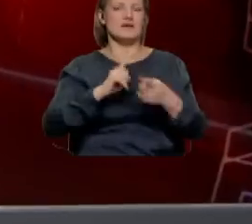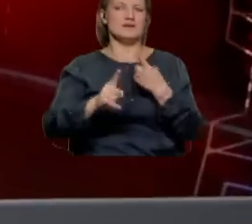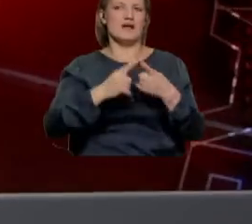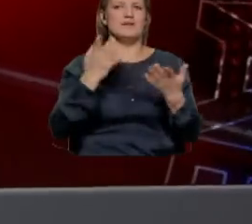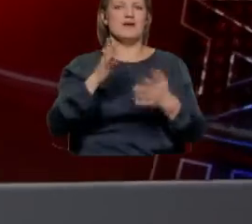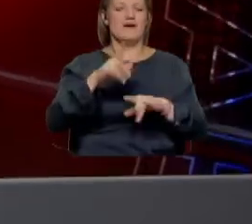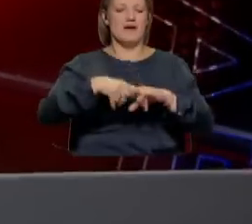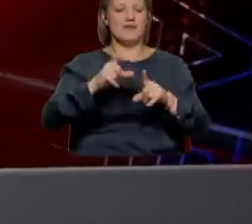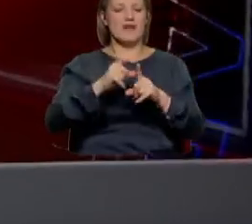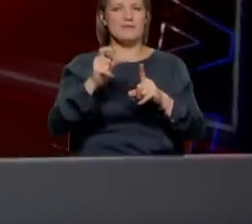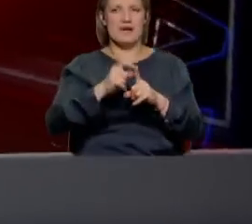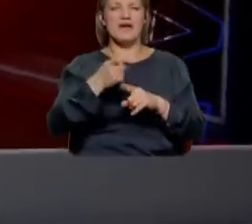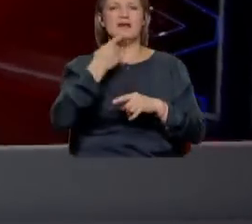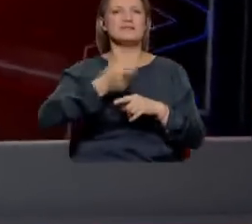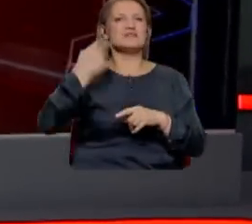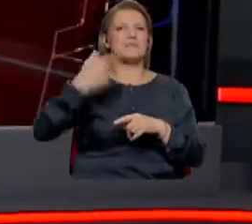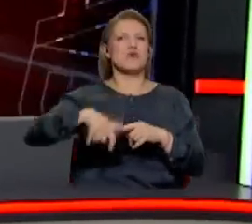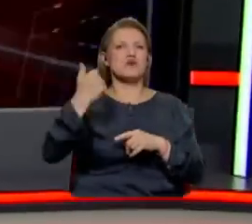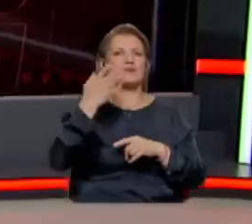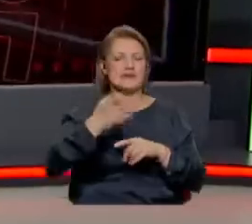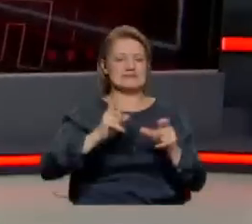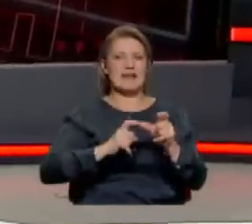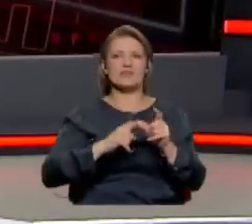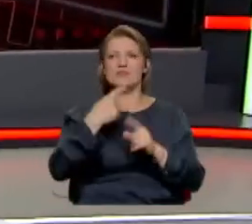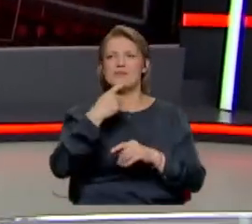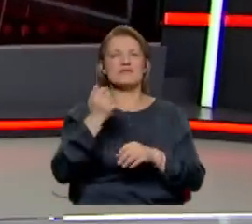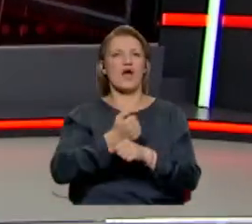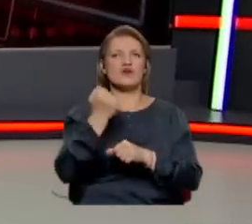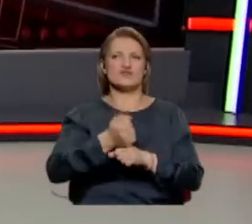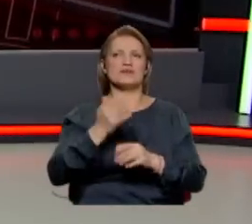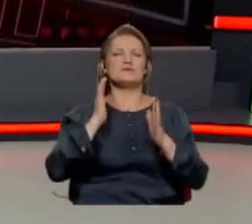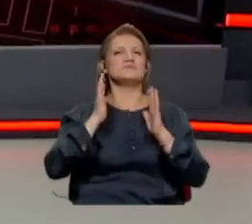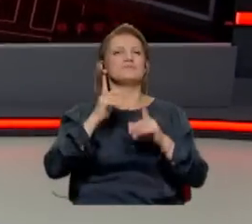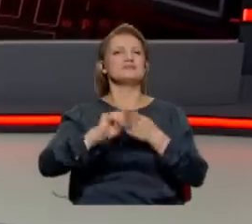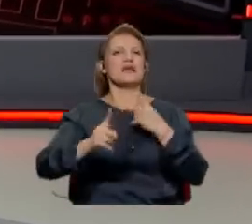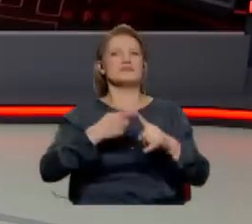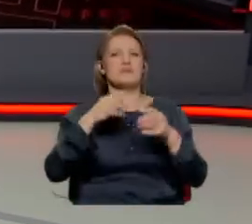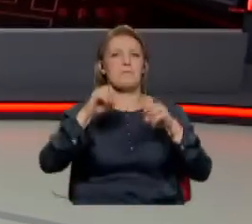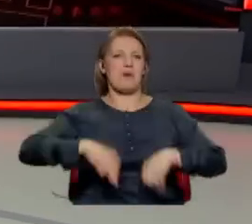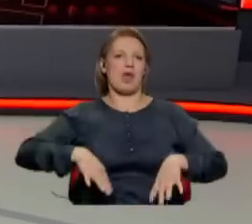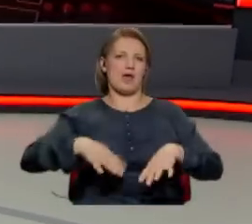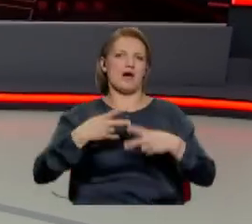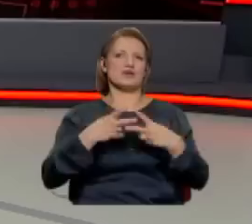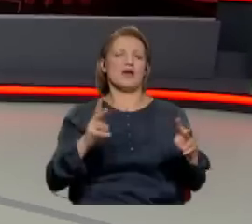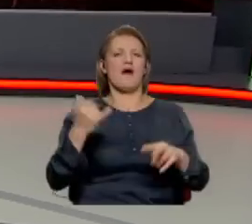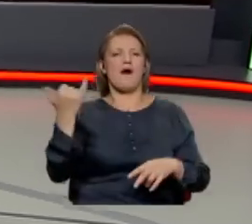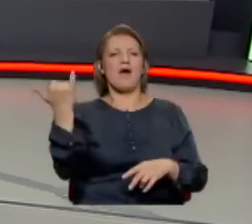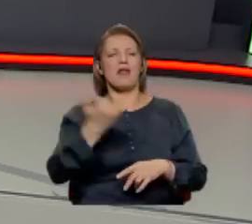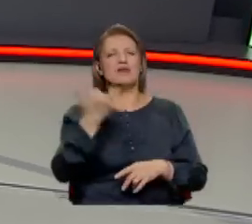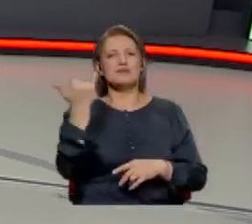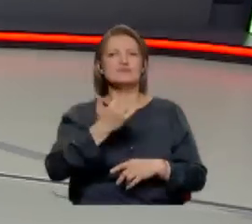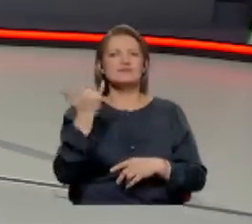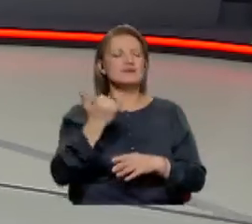HDP eski Eş Genel Başkanı Selahattin Demirtaş aktif siyaseti bıraktığını açıkladı eleştirileri